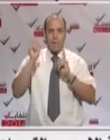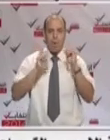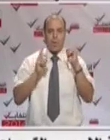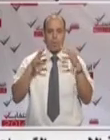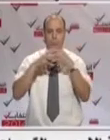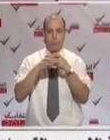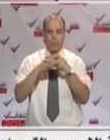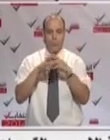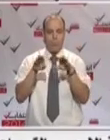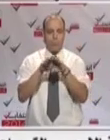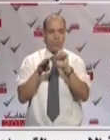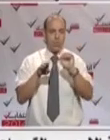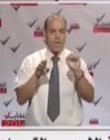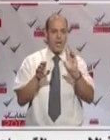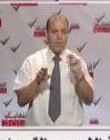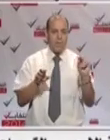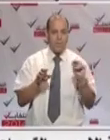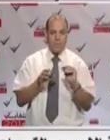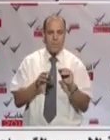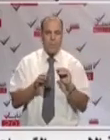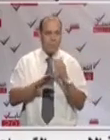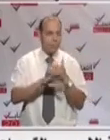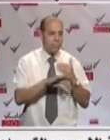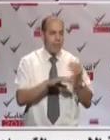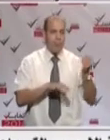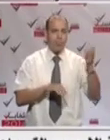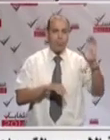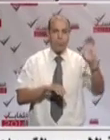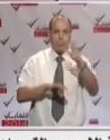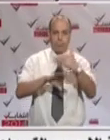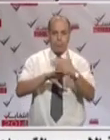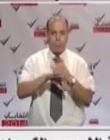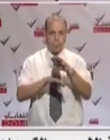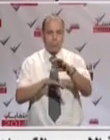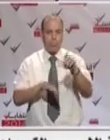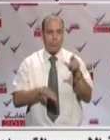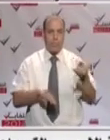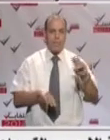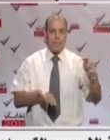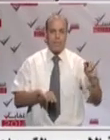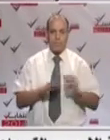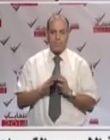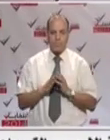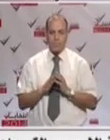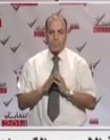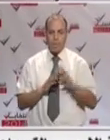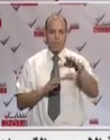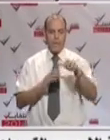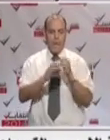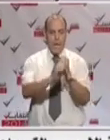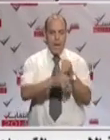التشاركيه والعداله الاجتماعيه التوفير العادل للثروه بين الجهات والفئات وجهه